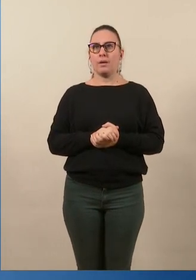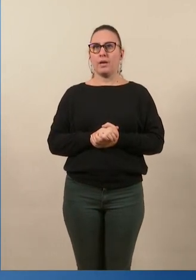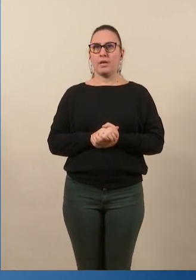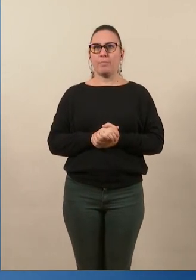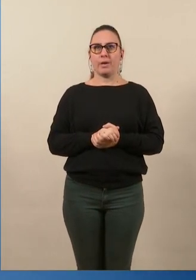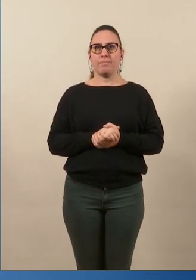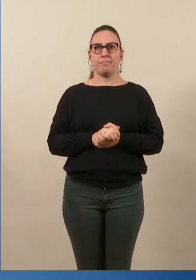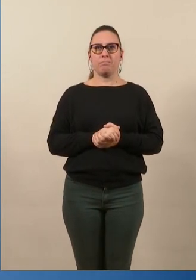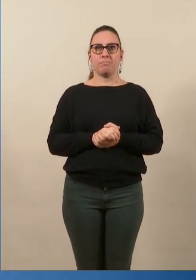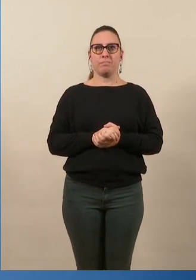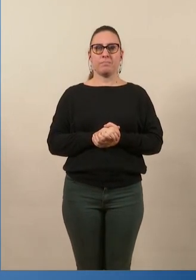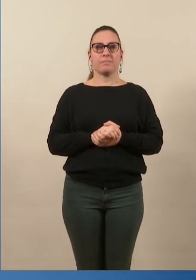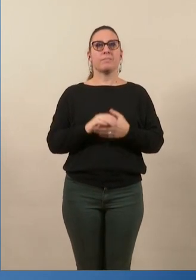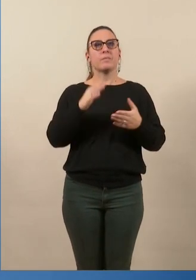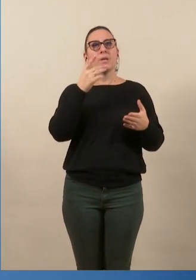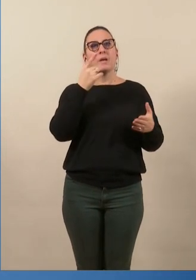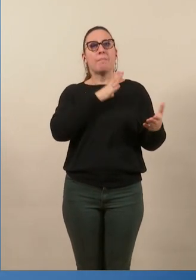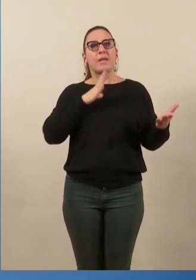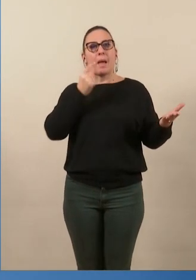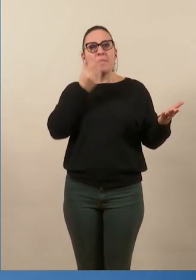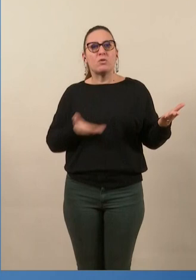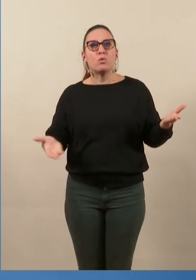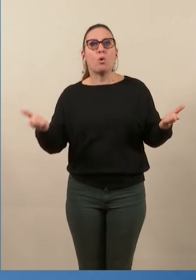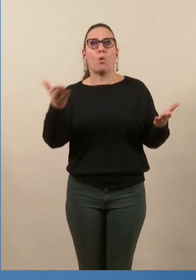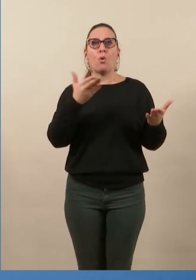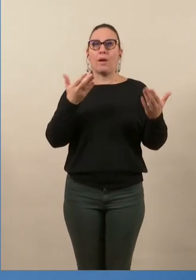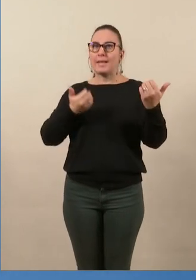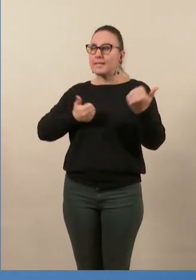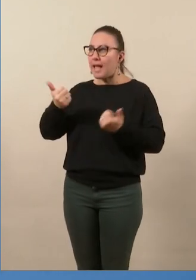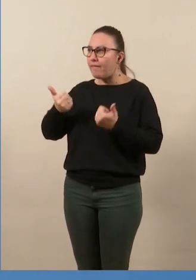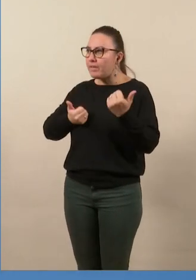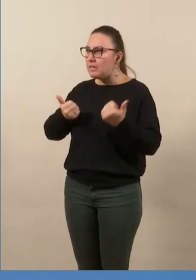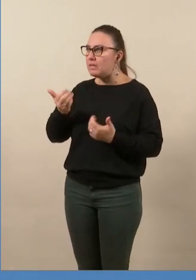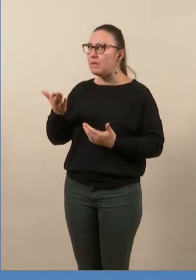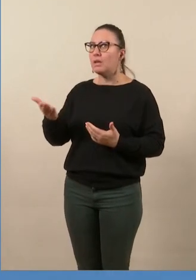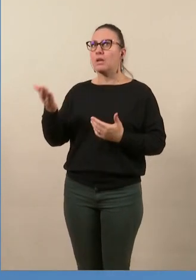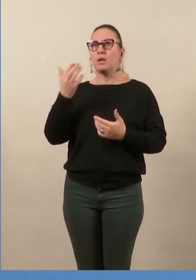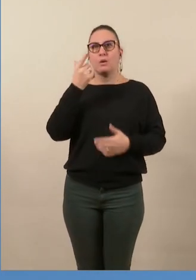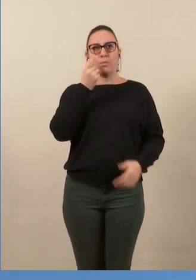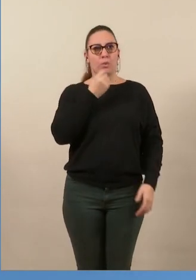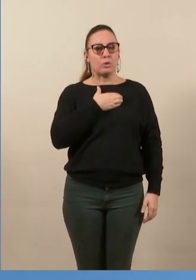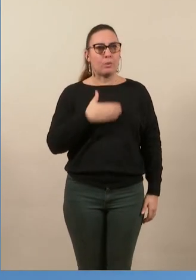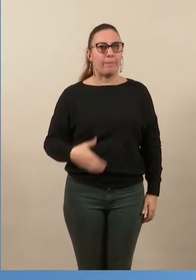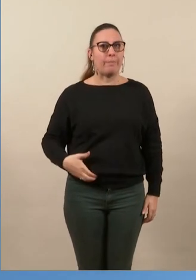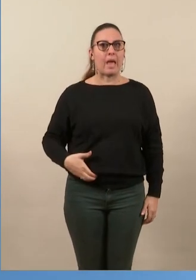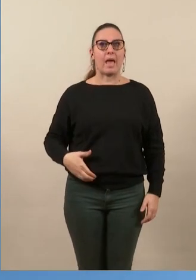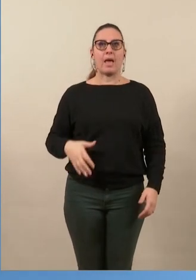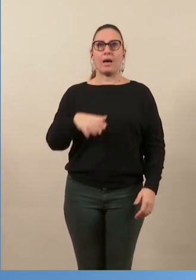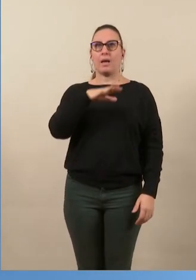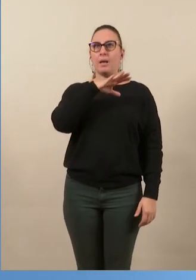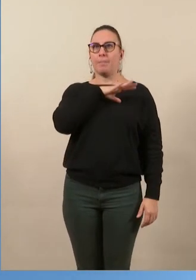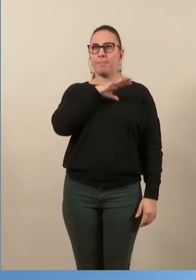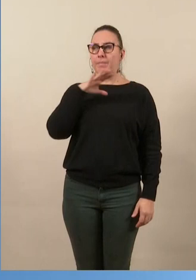euh mesdames et messieurs euh des services Monsieur le Maire Mesdames